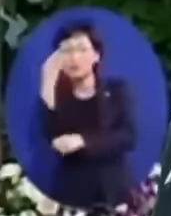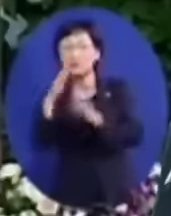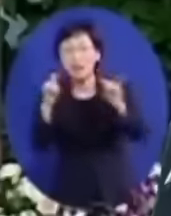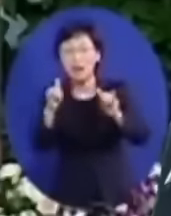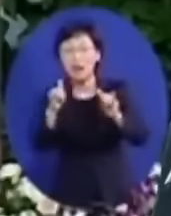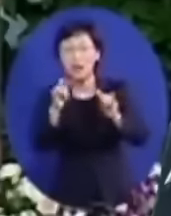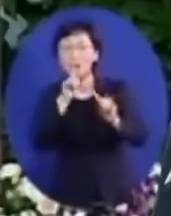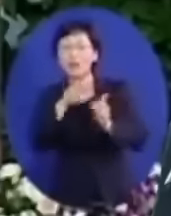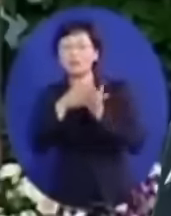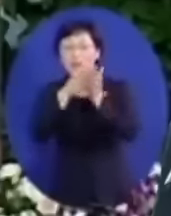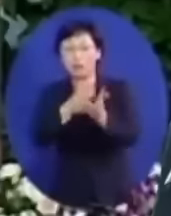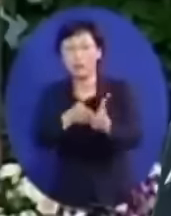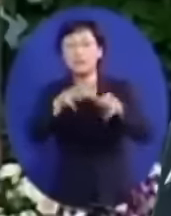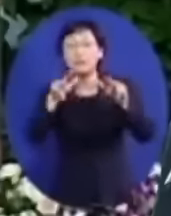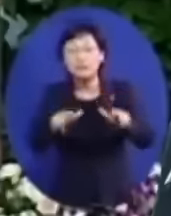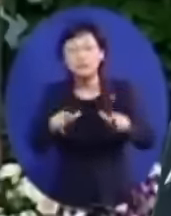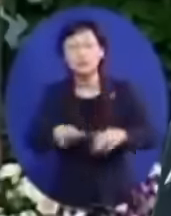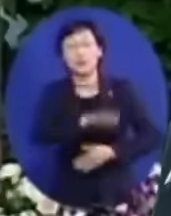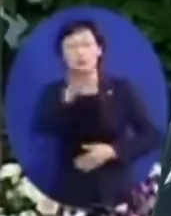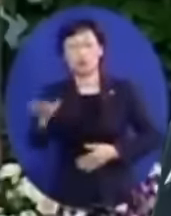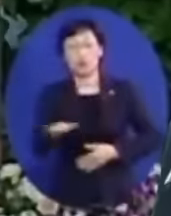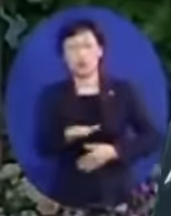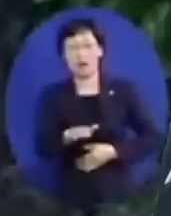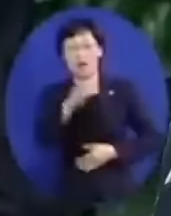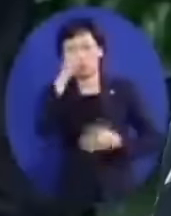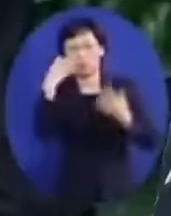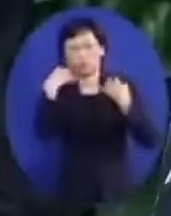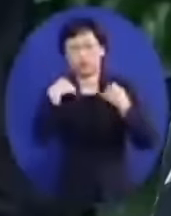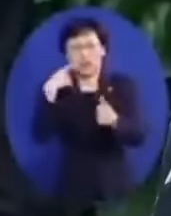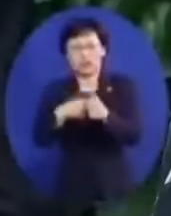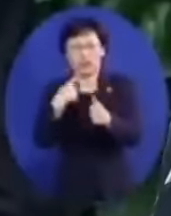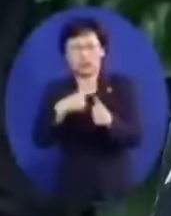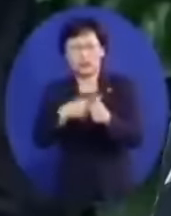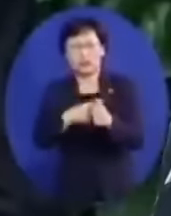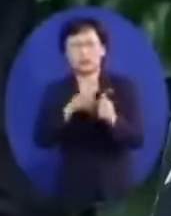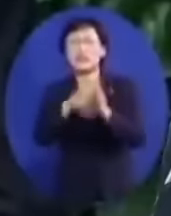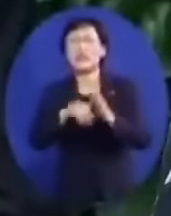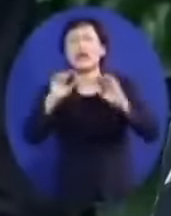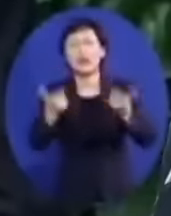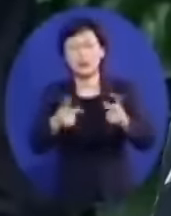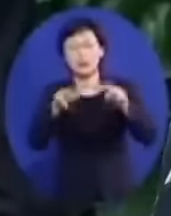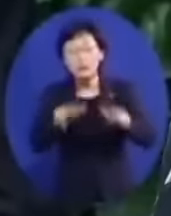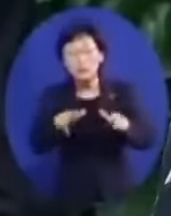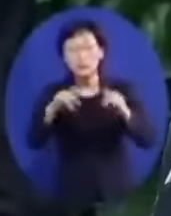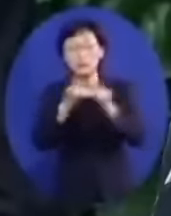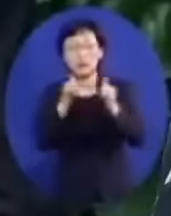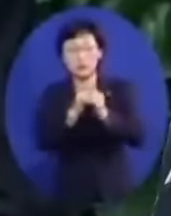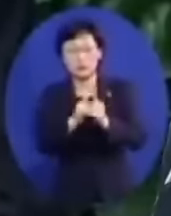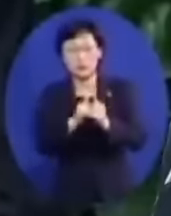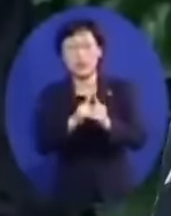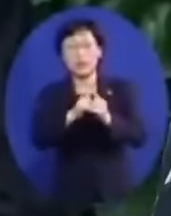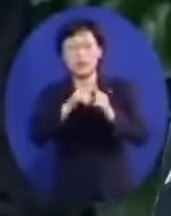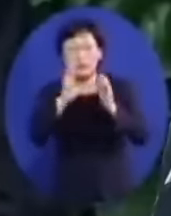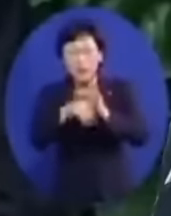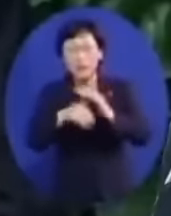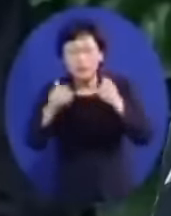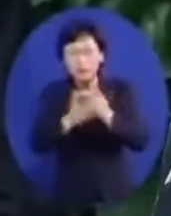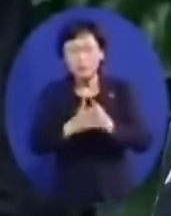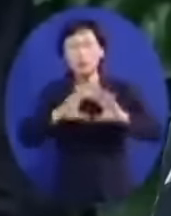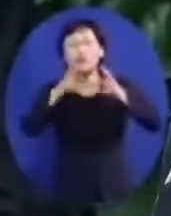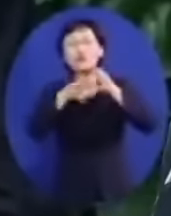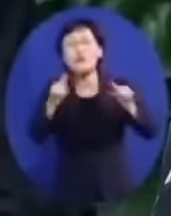했습니다. 지금은 우리가 정부를 비판할 때가 아닙니다. 지금은 전시이고 국민에게 희망을 주어야 할 때인